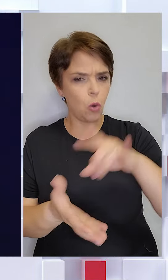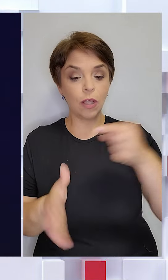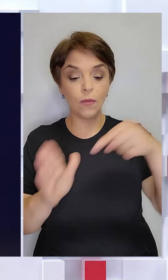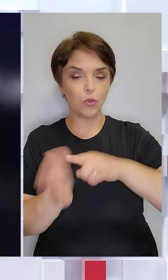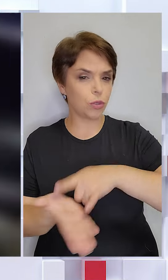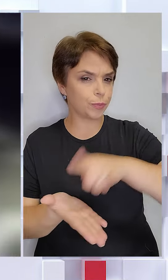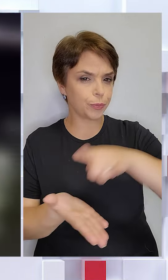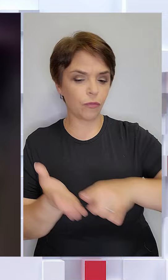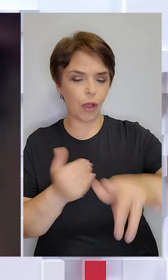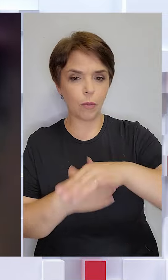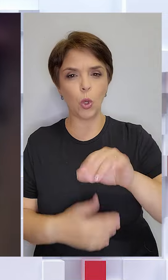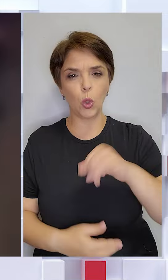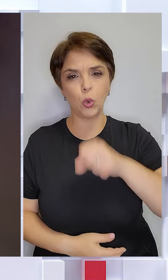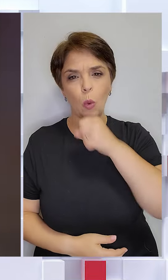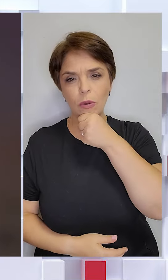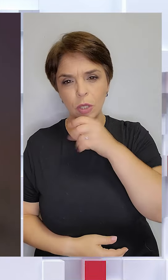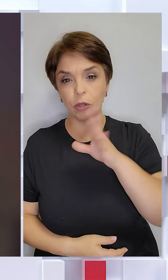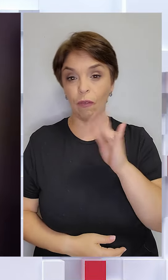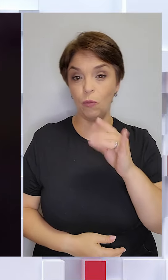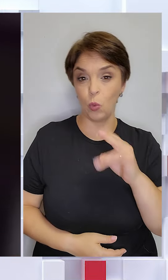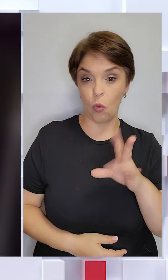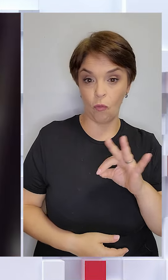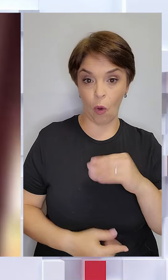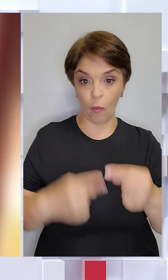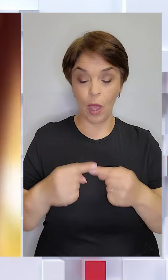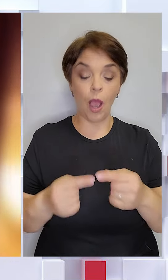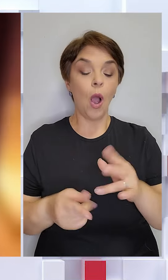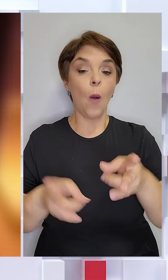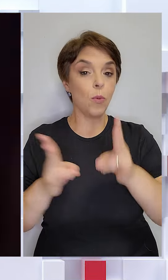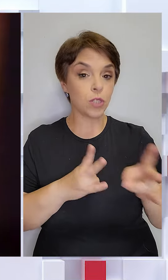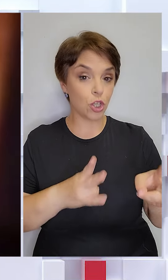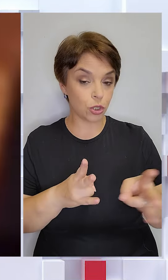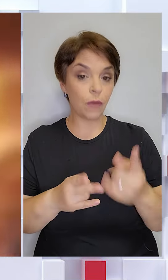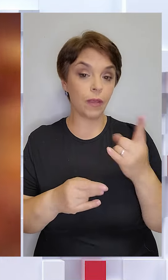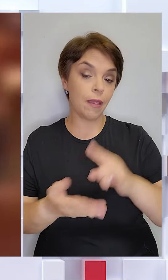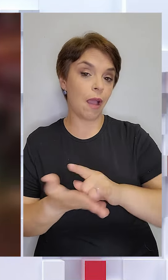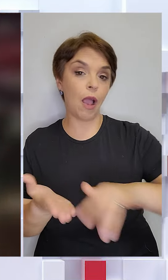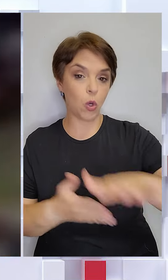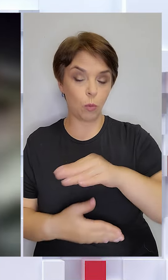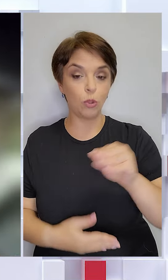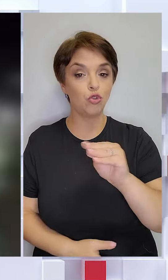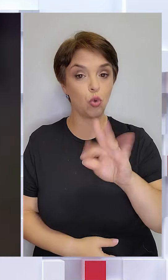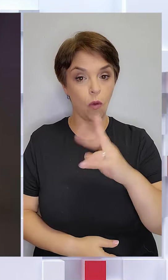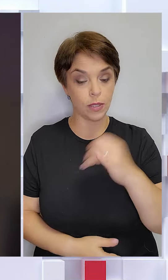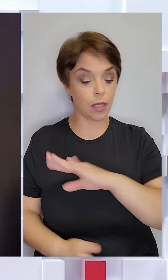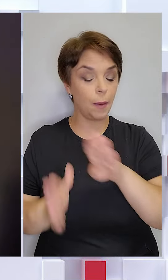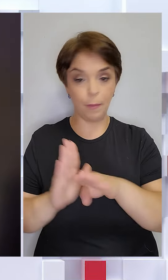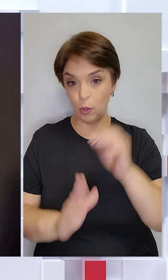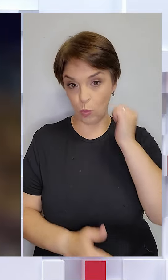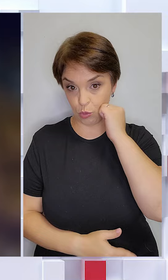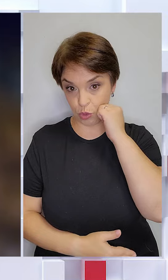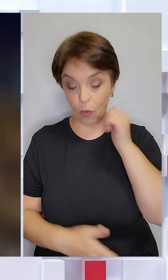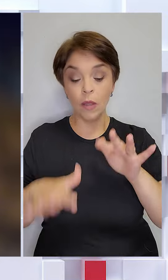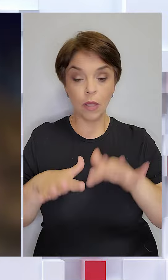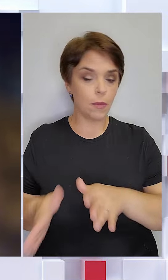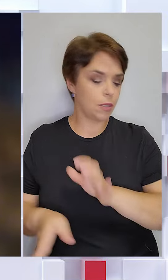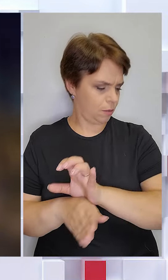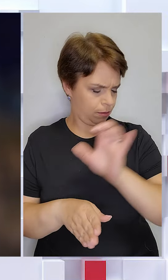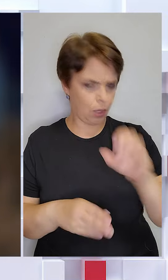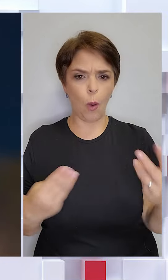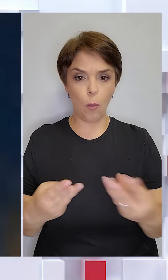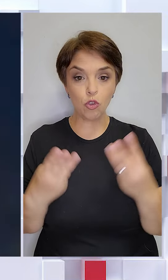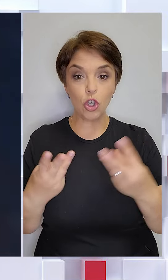внутрішніх рейсів в аеропортах Домодєдово і Внуково. Постраждав, за попередніми даними, і аеропорт Жуковський під Москвою. На місце